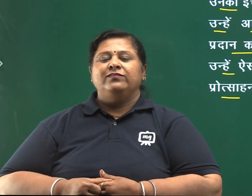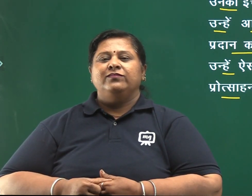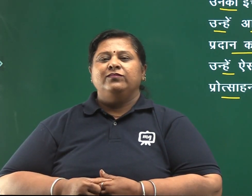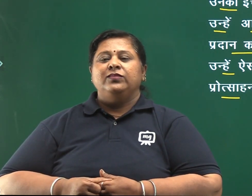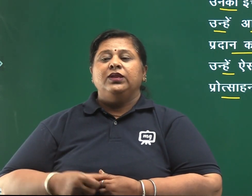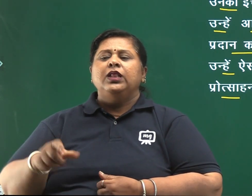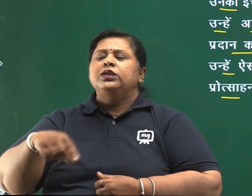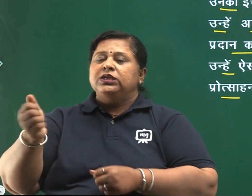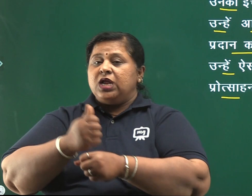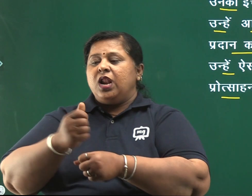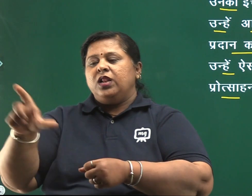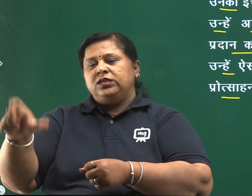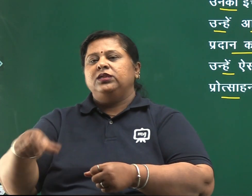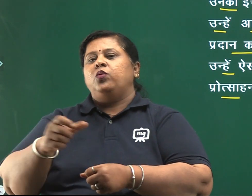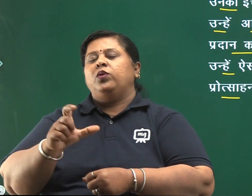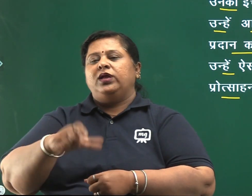सामान्य व्यक्तियों के द्वारा